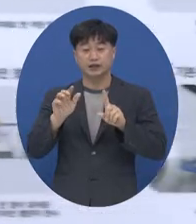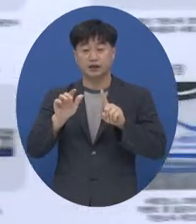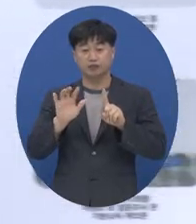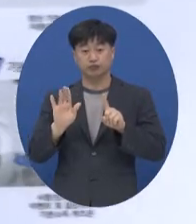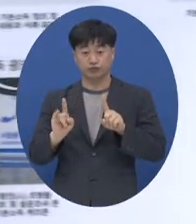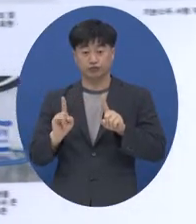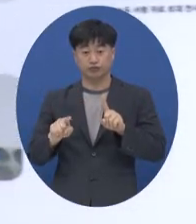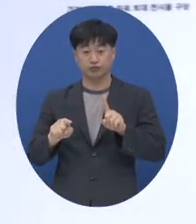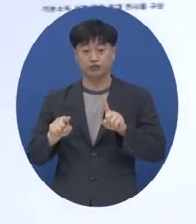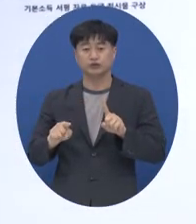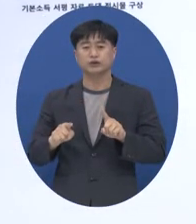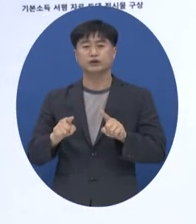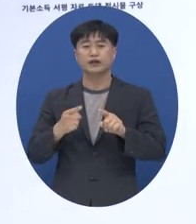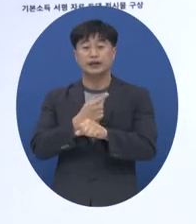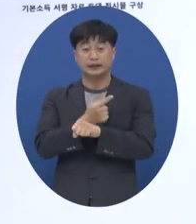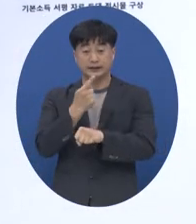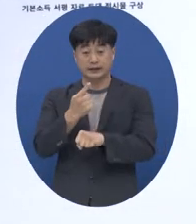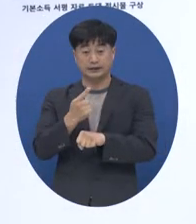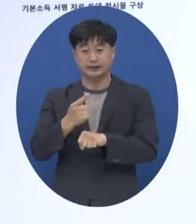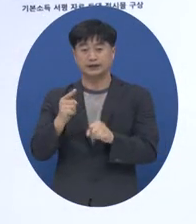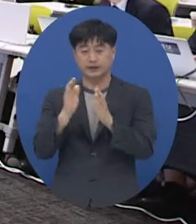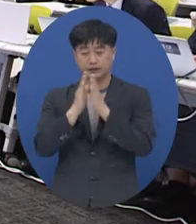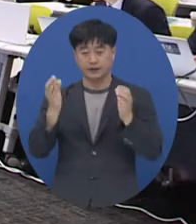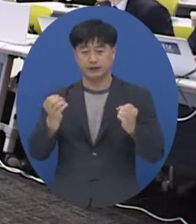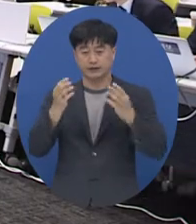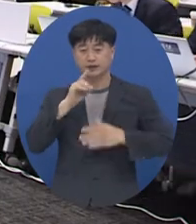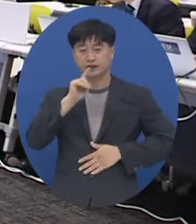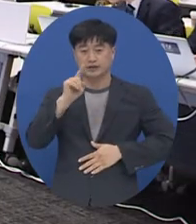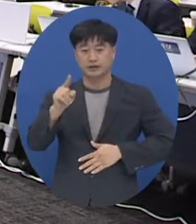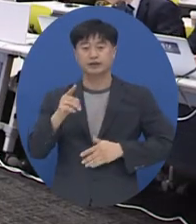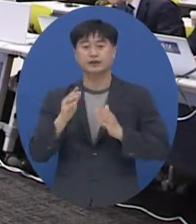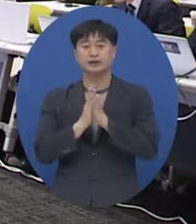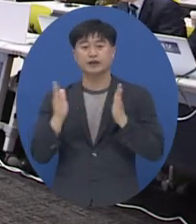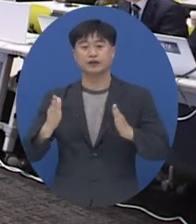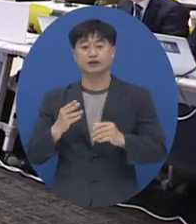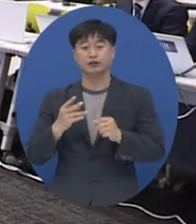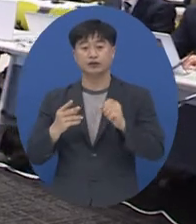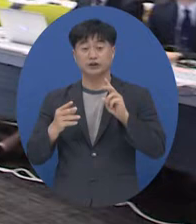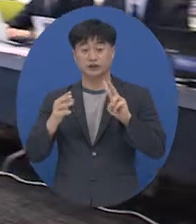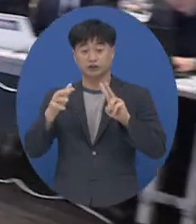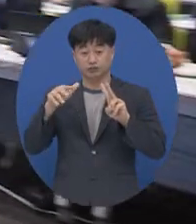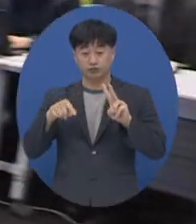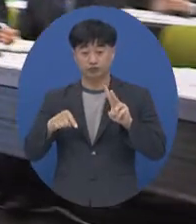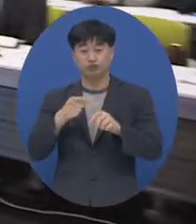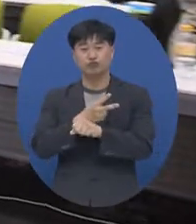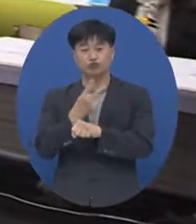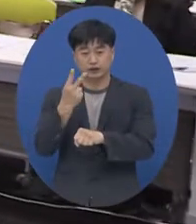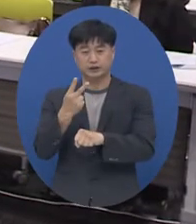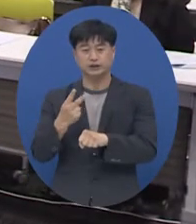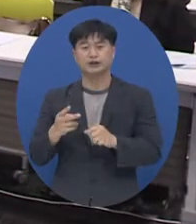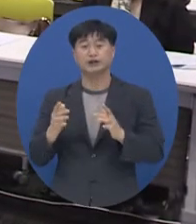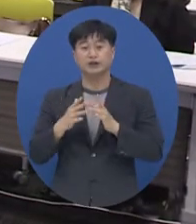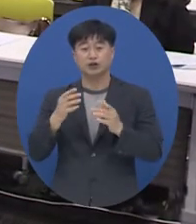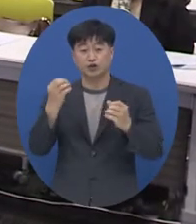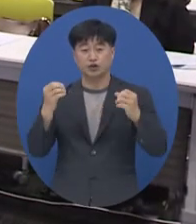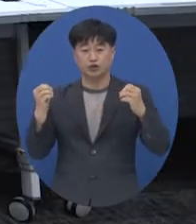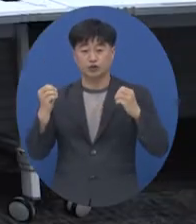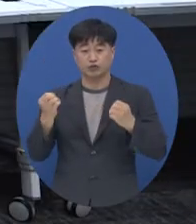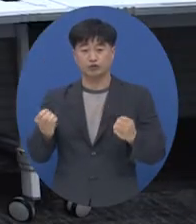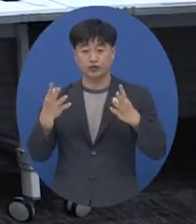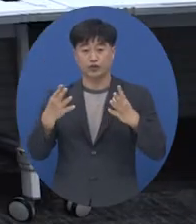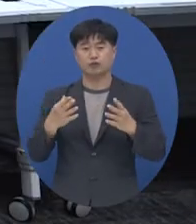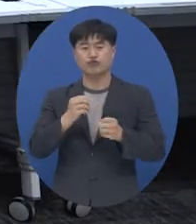이재명 경기 돌 4 의 계사로 시작합니다 2시부터는 2부 입니다 랜 성 콘서트 유명방송인